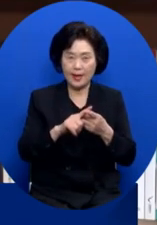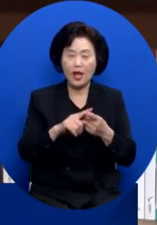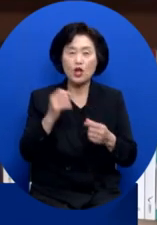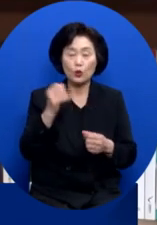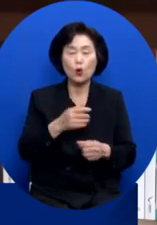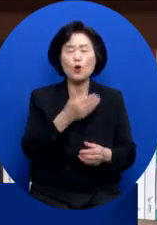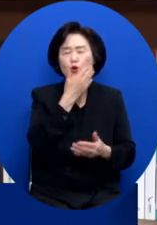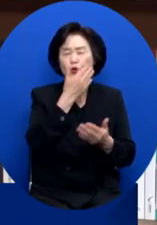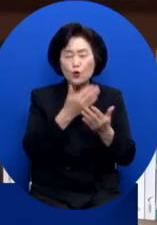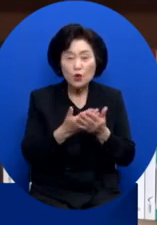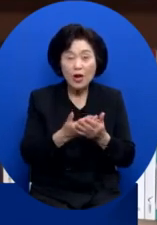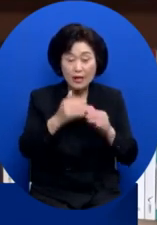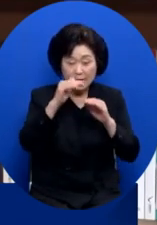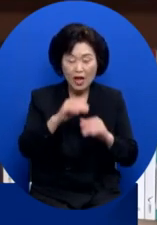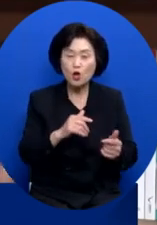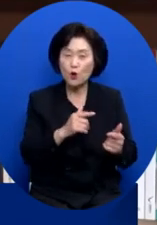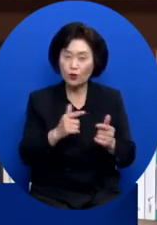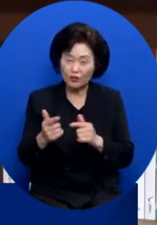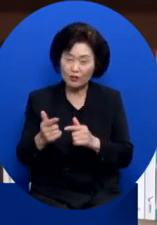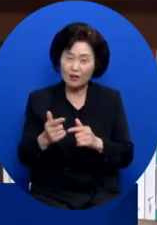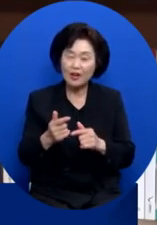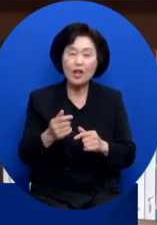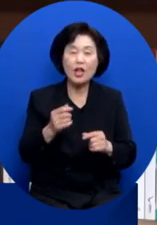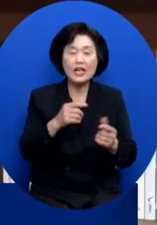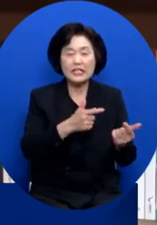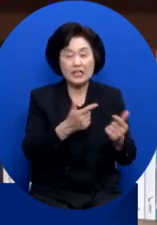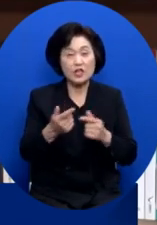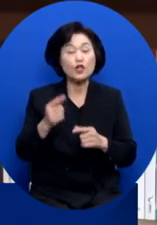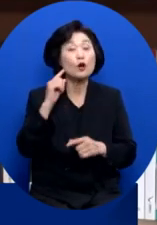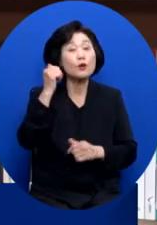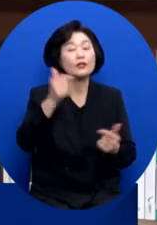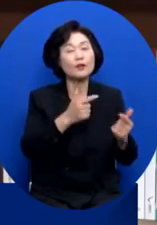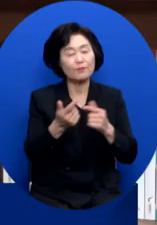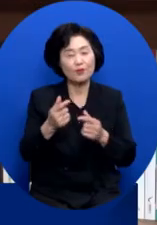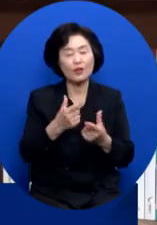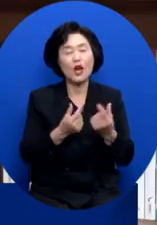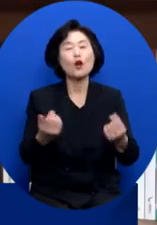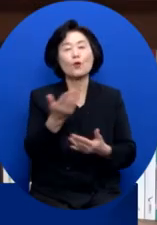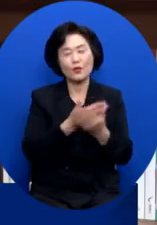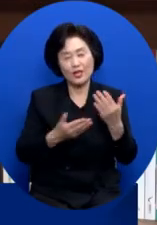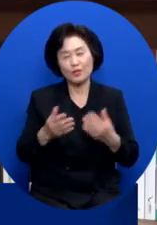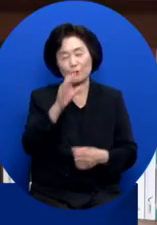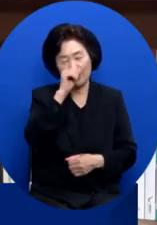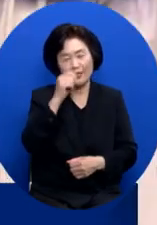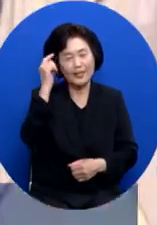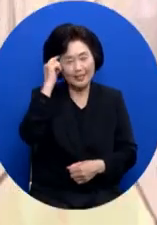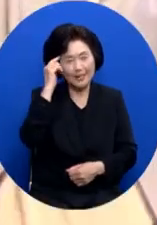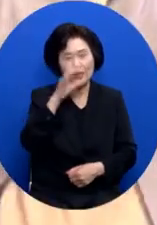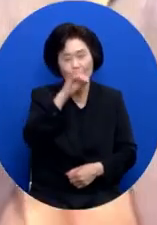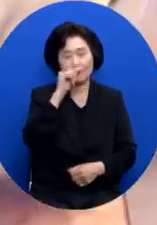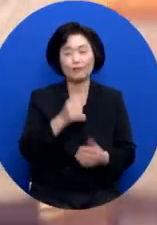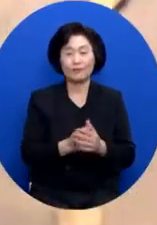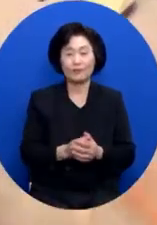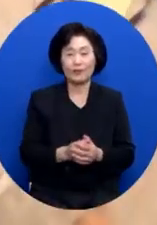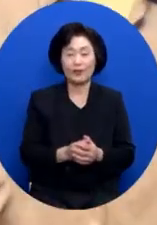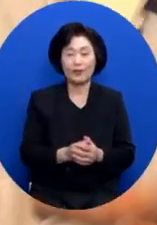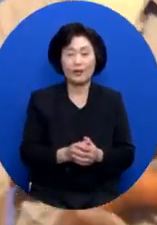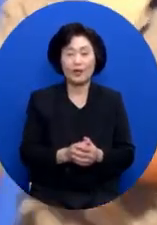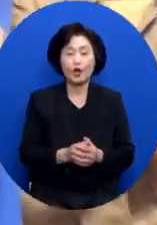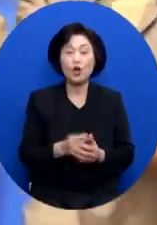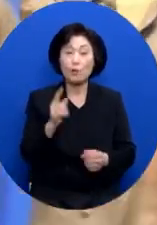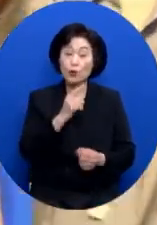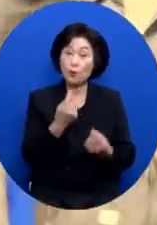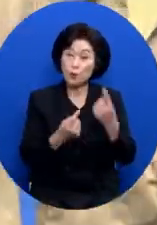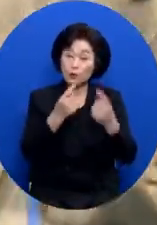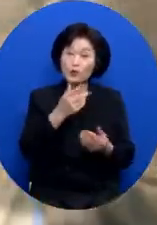또 전략들을 다른 교회, 다른 목회자들과 나누면 좋겠다. 그런 비전을 좀 가지고 있습니다. 정의호 목사는